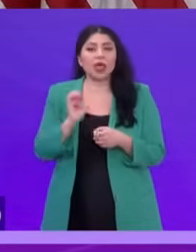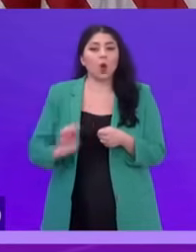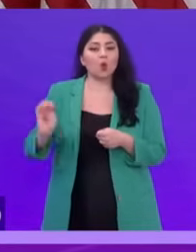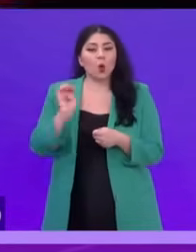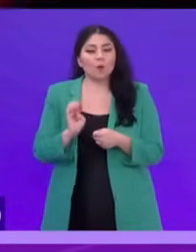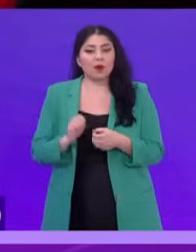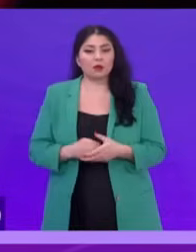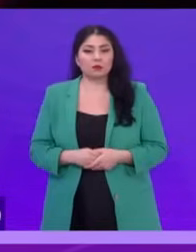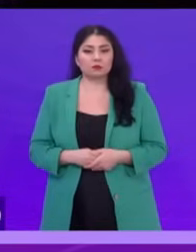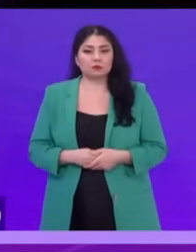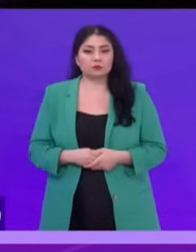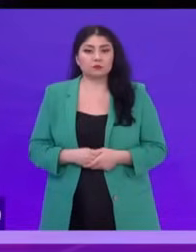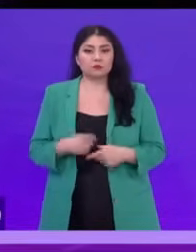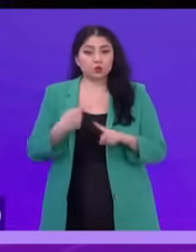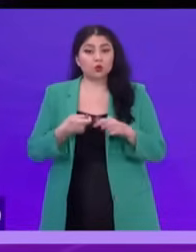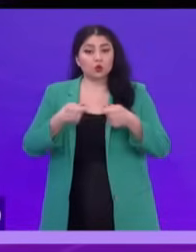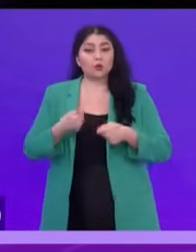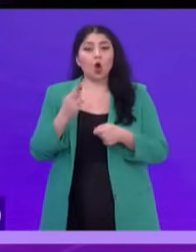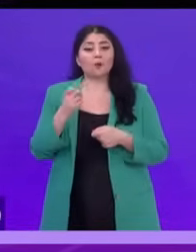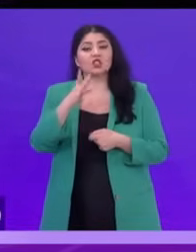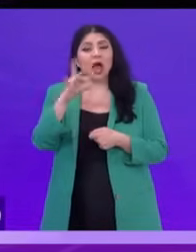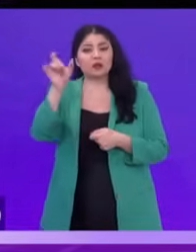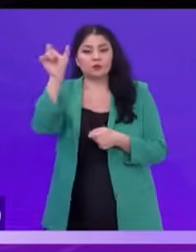inclusiv domnul Orban și alții.